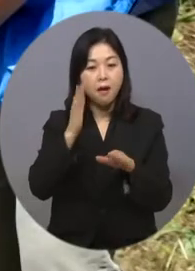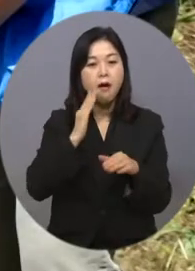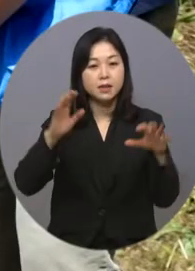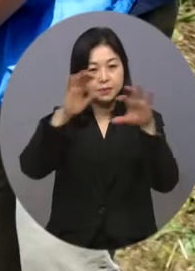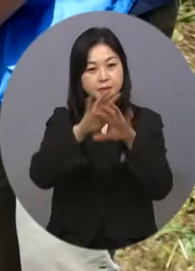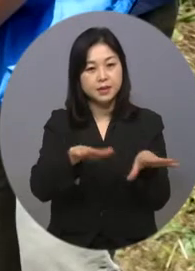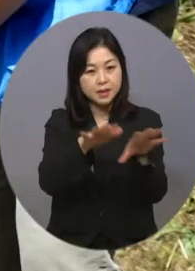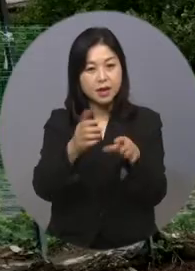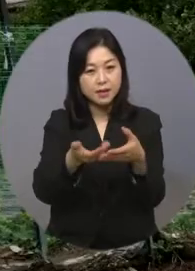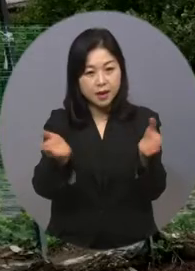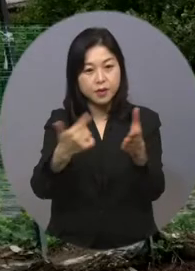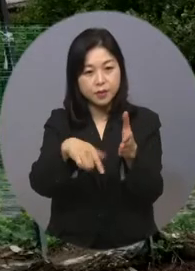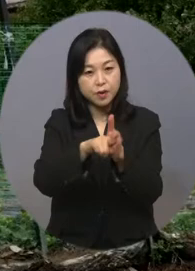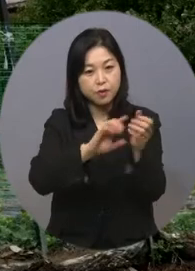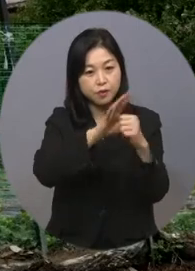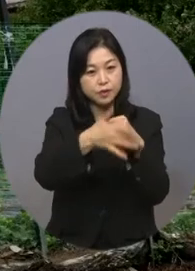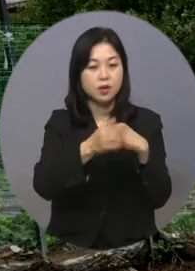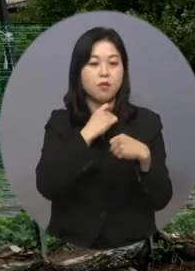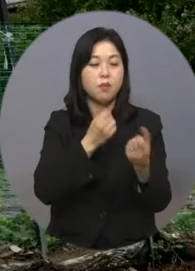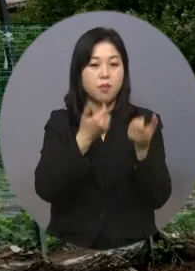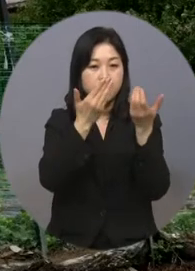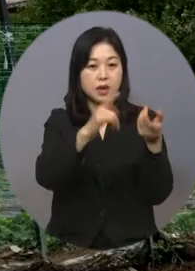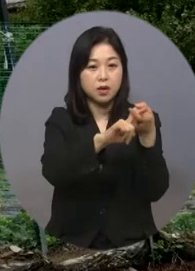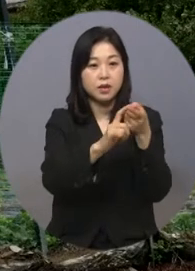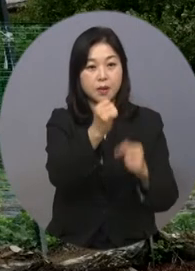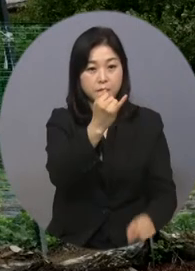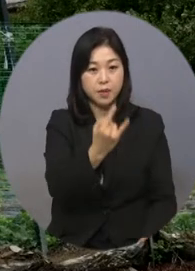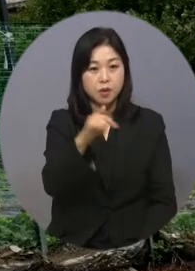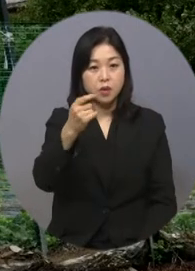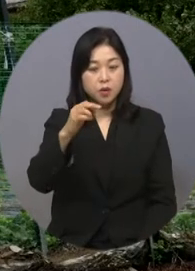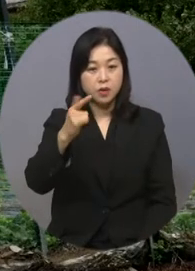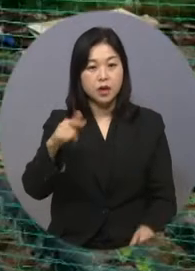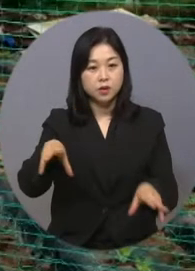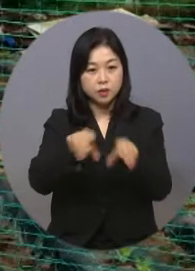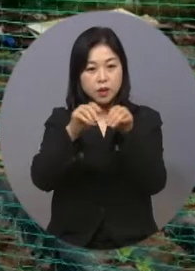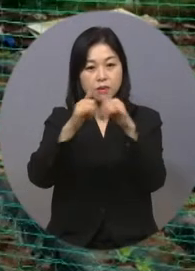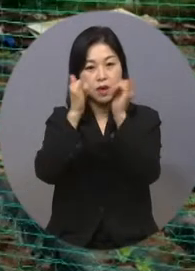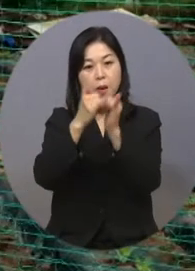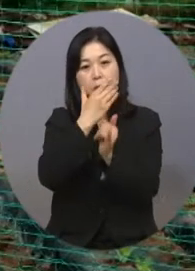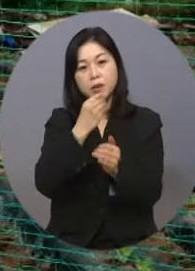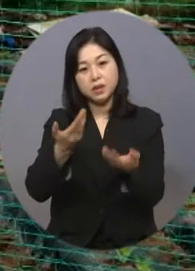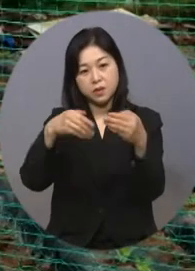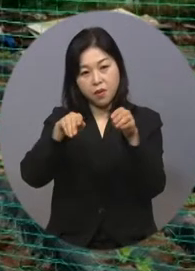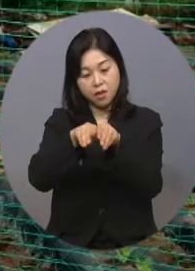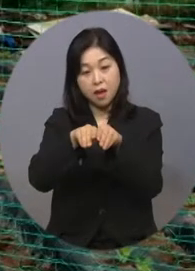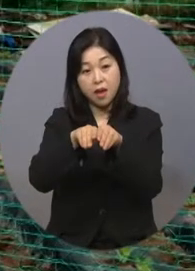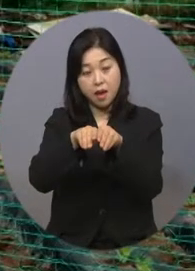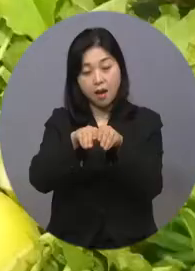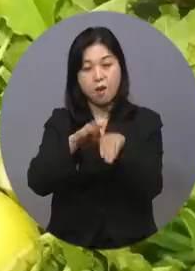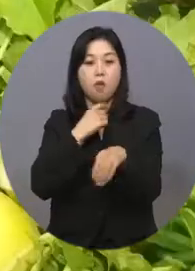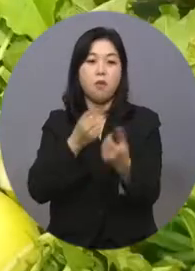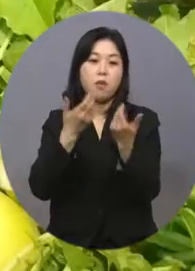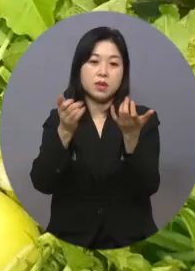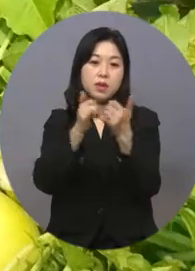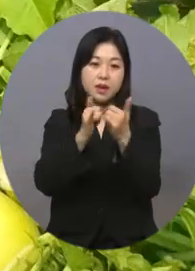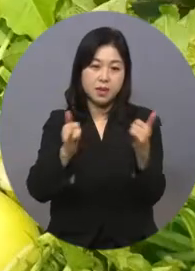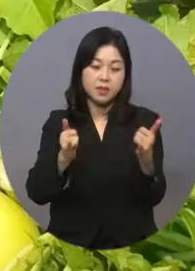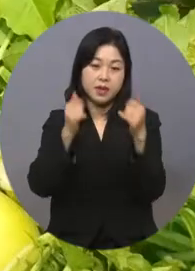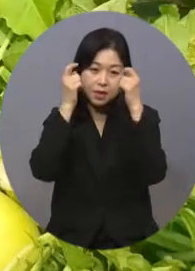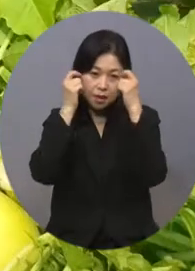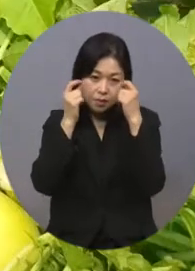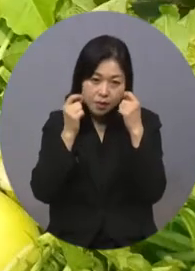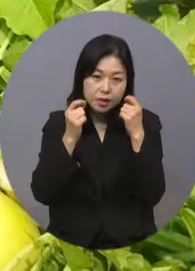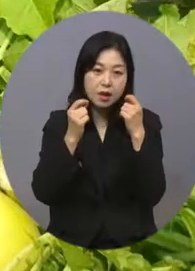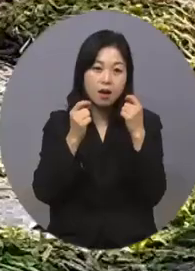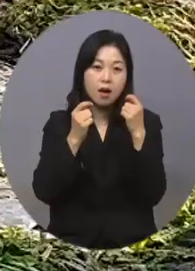위해 국제자원봉사연합회와 고산종합사회복지관 등 자원봉사자들이 함께 땀 흘려 무, 배추